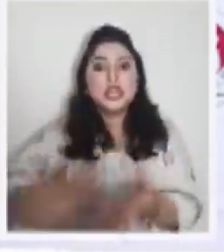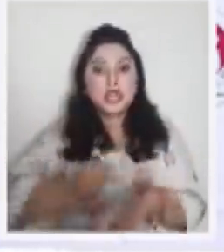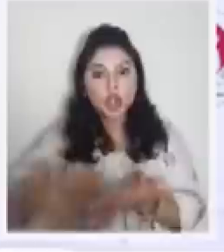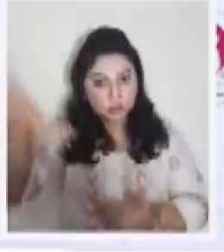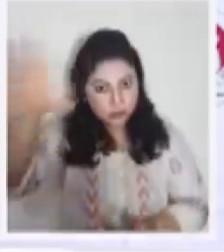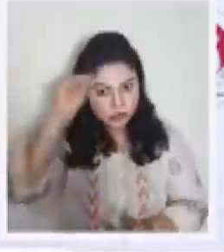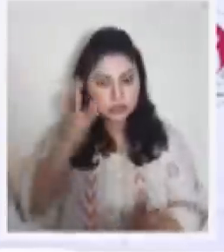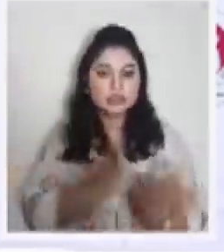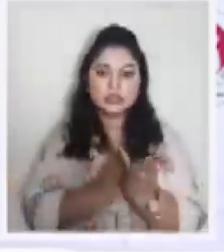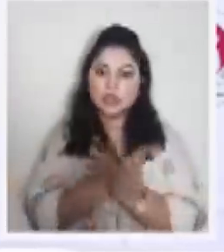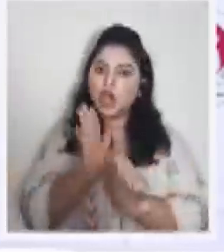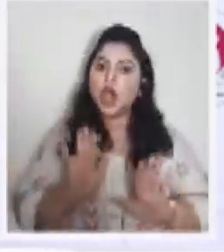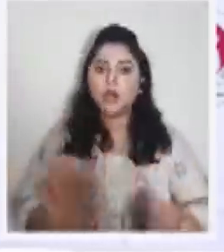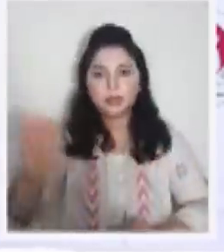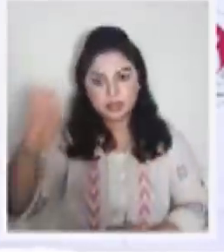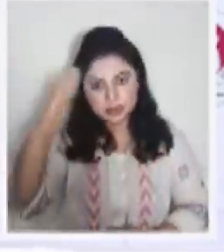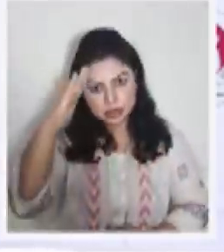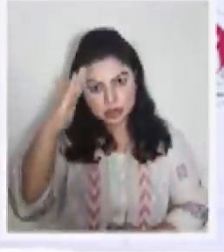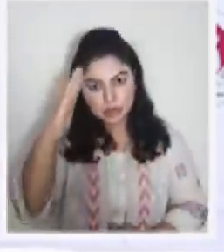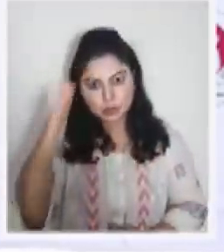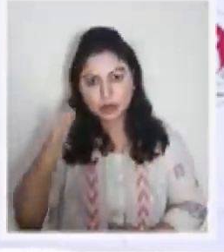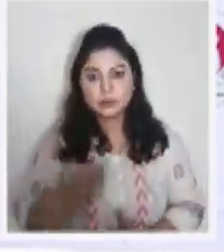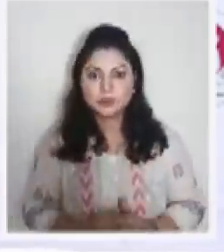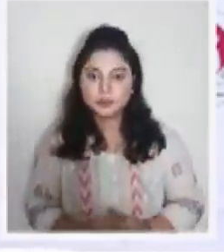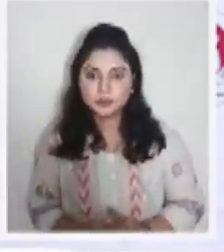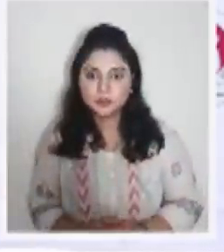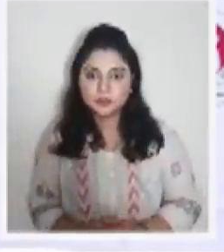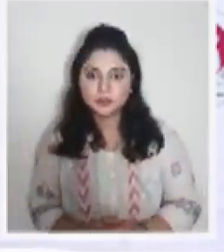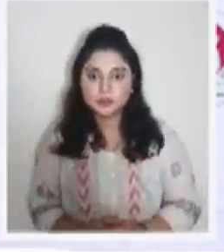স্বাস্থ্যবিধি মেনে চলবেন, ভালো থাকবেন, সুস্থ থাকবেন। সবাইকে অনেক অনেক ধন্যবাদ। আসসালামু আলাইকুম।